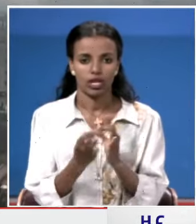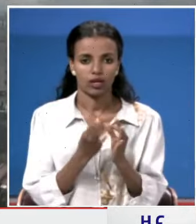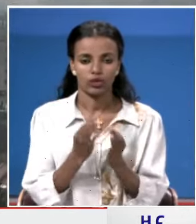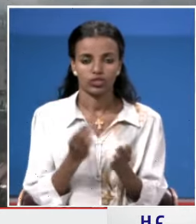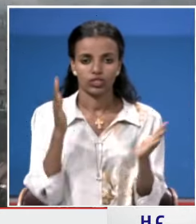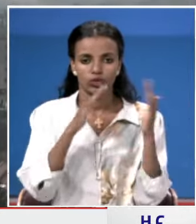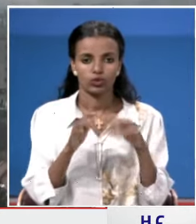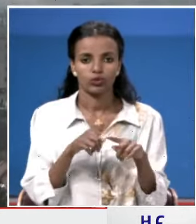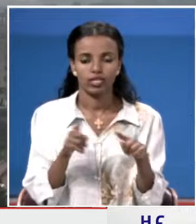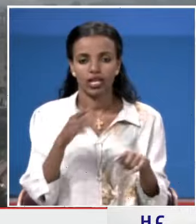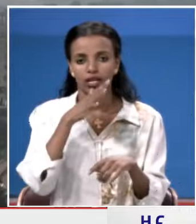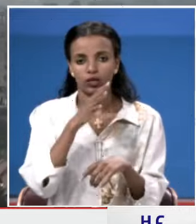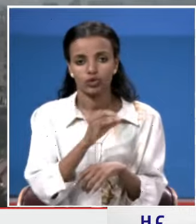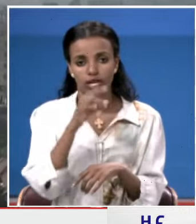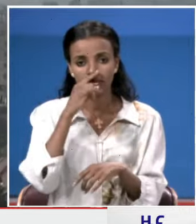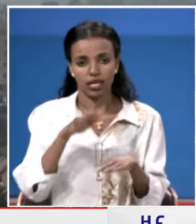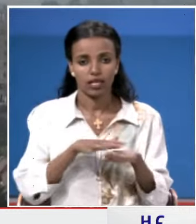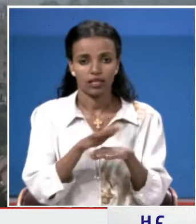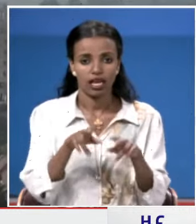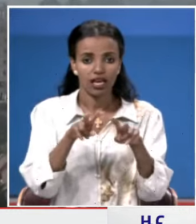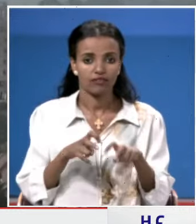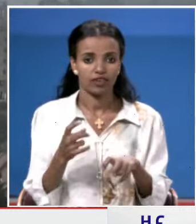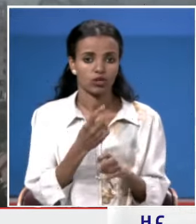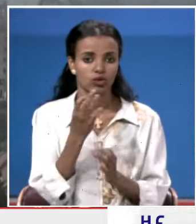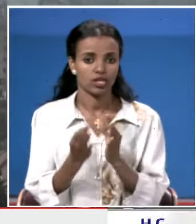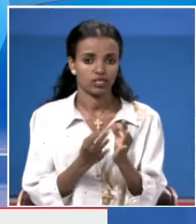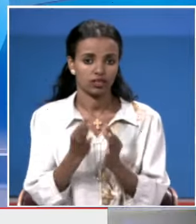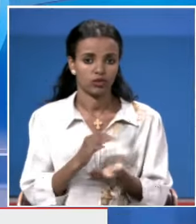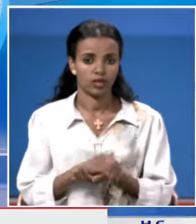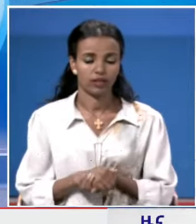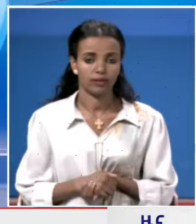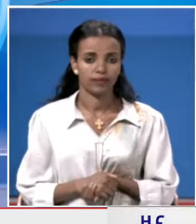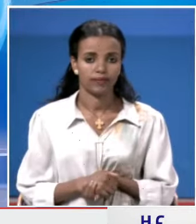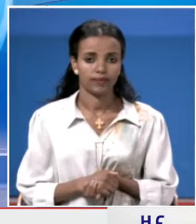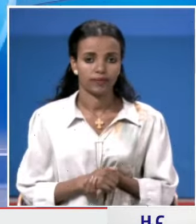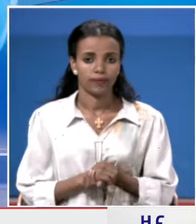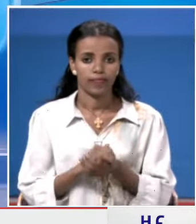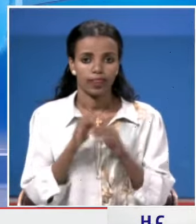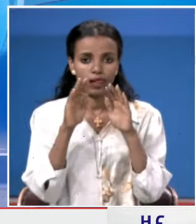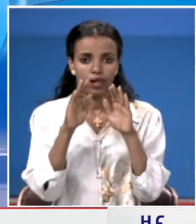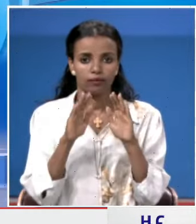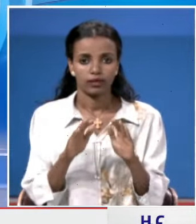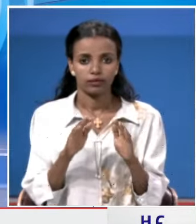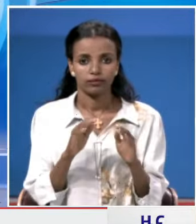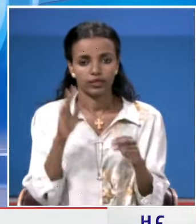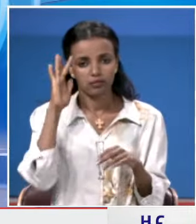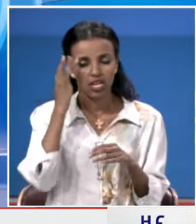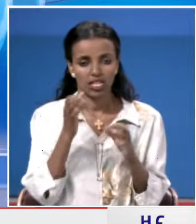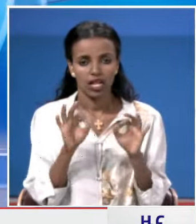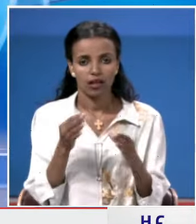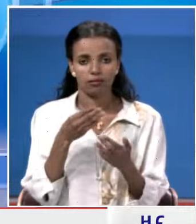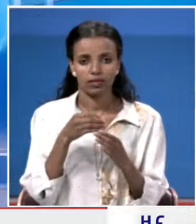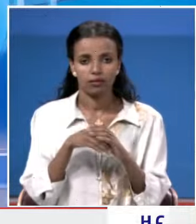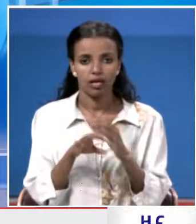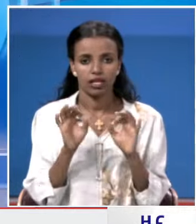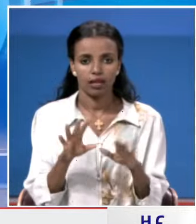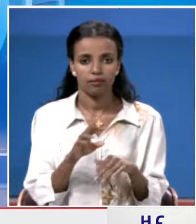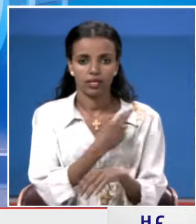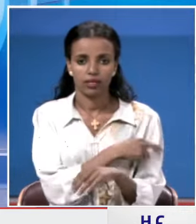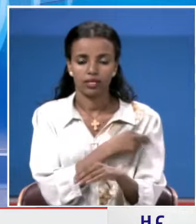ችግሩ በተለይ እናቶችና ህጻናት ላይ የከፋ እንደሆነም አስረድተዋል። የሚገርም ሆስፒታል ላይ ግብአት የለም፣ መድኃኒት የለም፣ ህክምና በአግባቡ እየተሰጠ